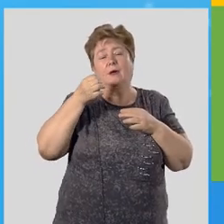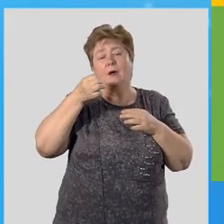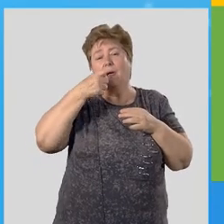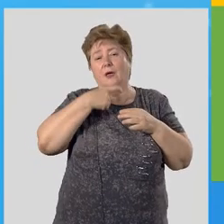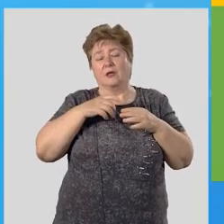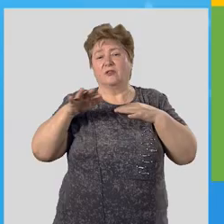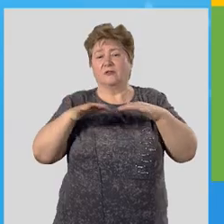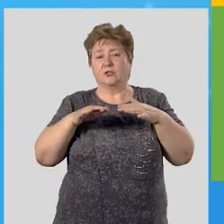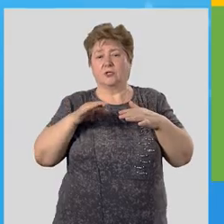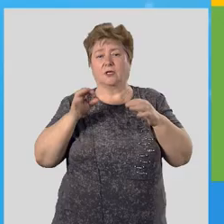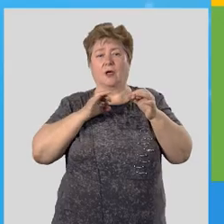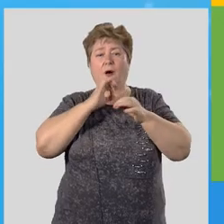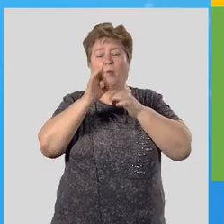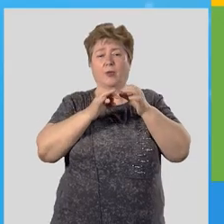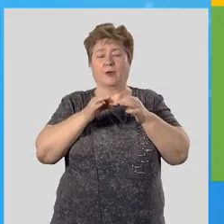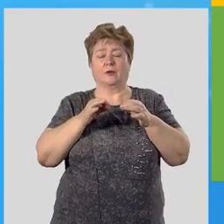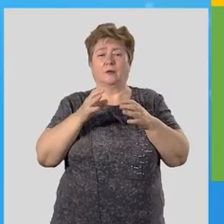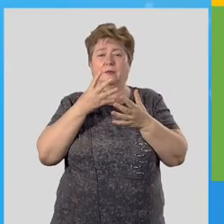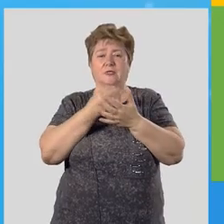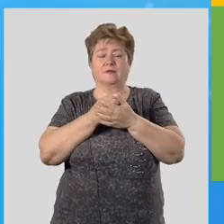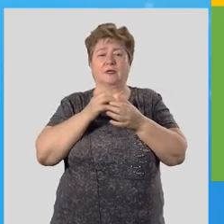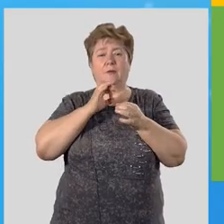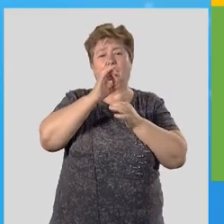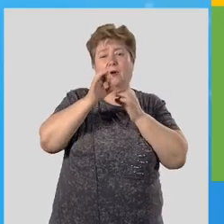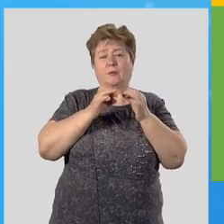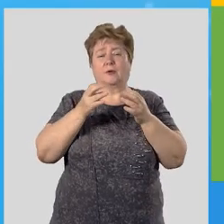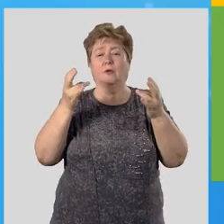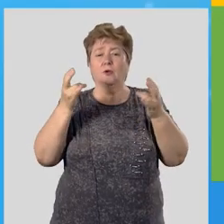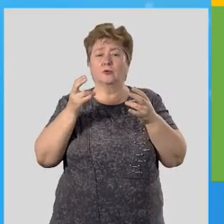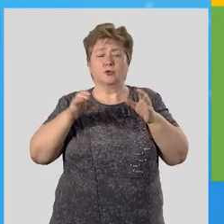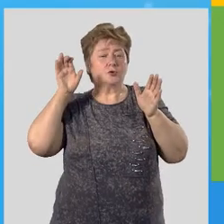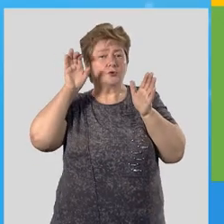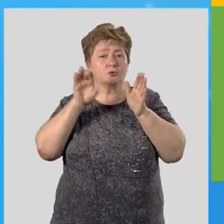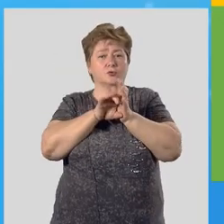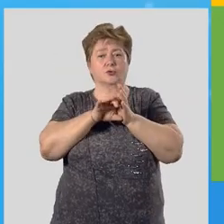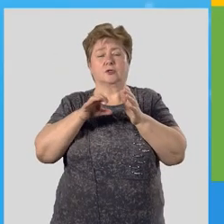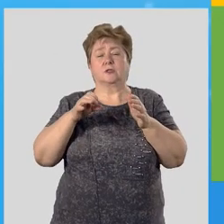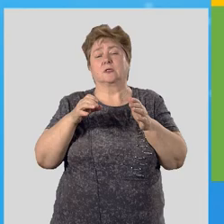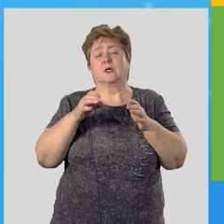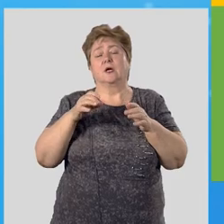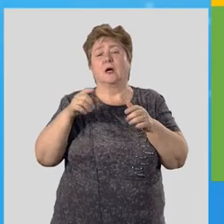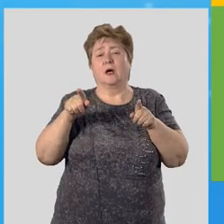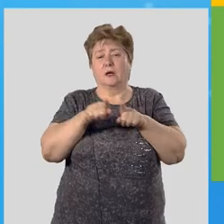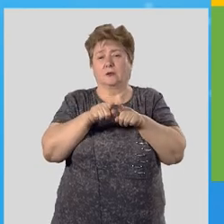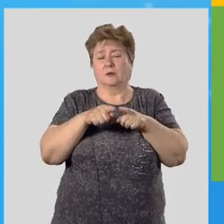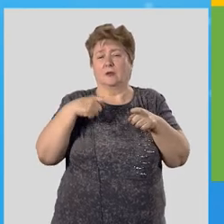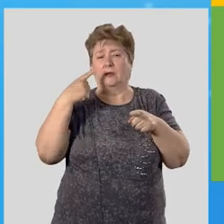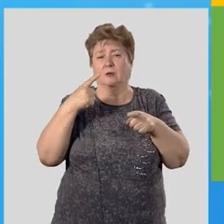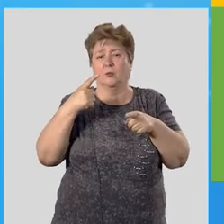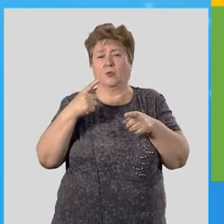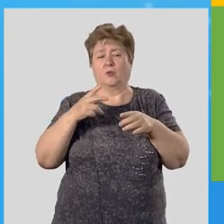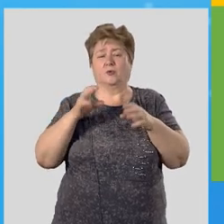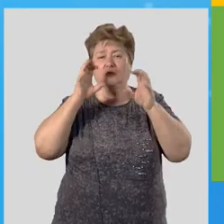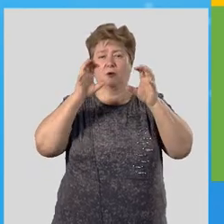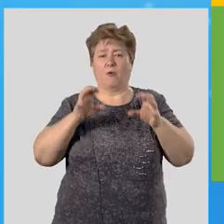и движение планет по своим орбитам должны подчиняться одному и тому же